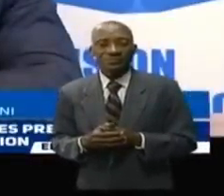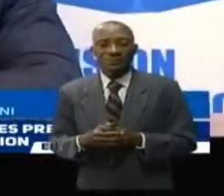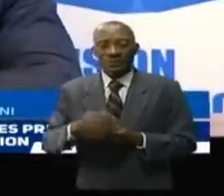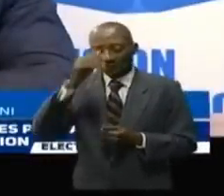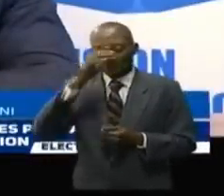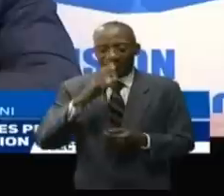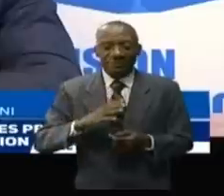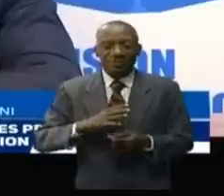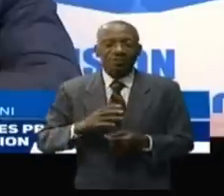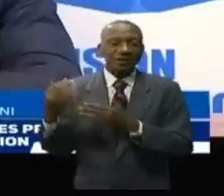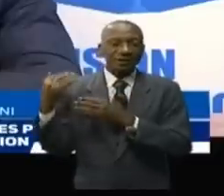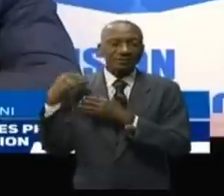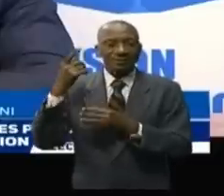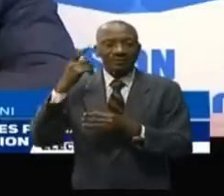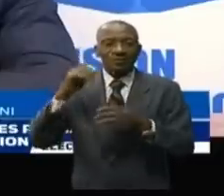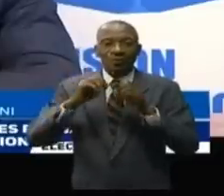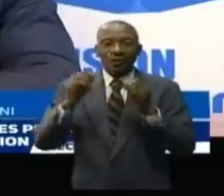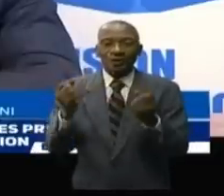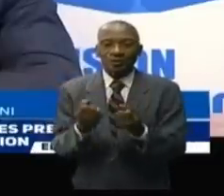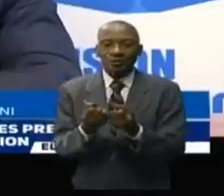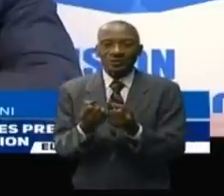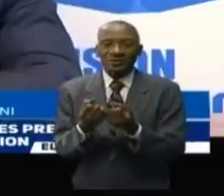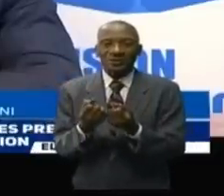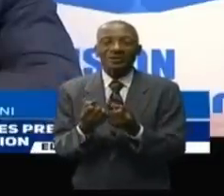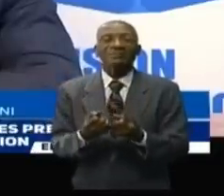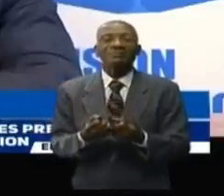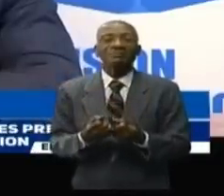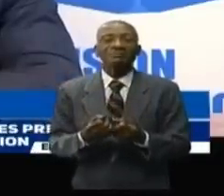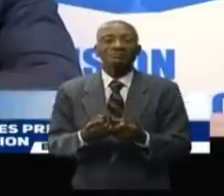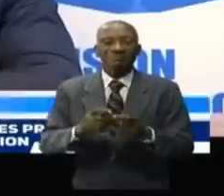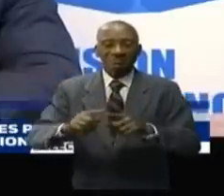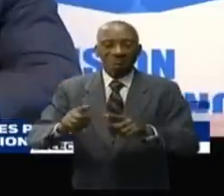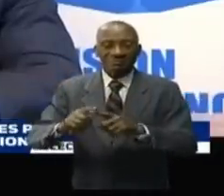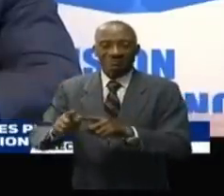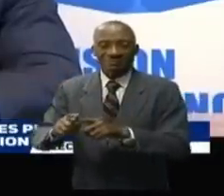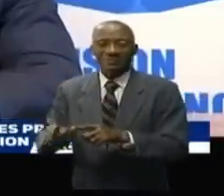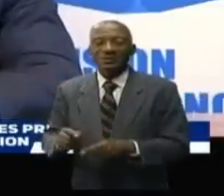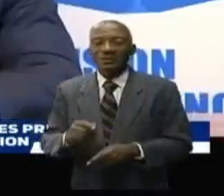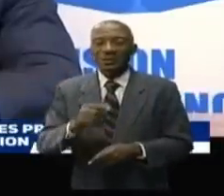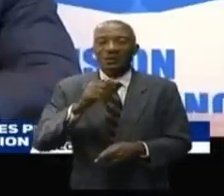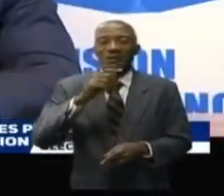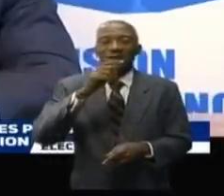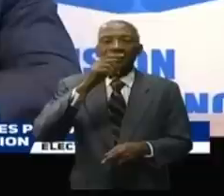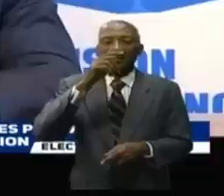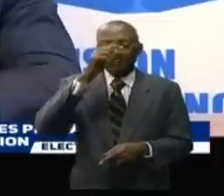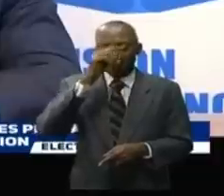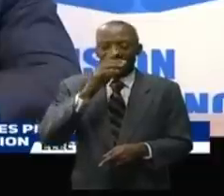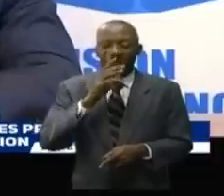et messieurs les responsables de la société civile dans sa diversité, Mesdames et messieurs responsables des confessions